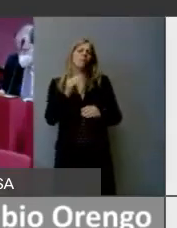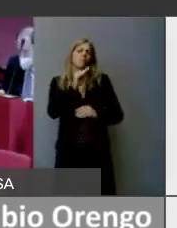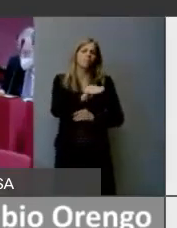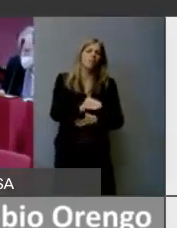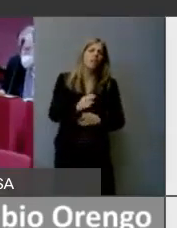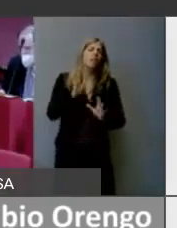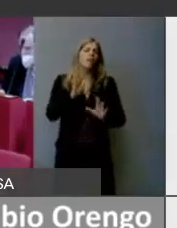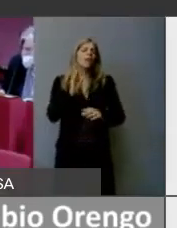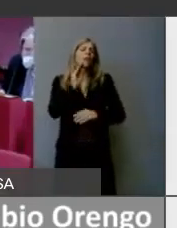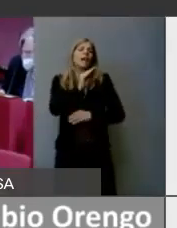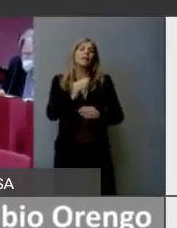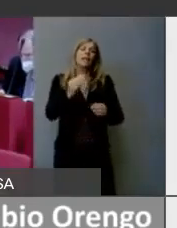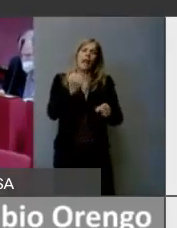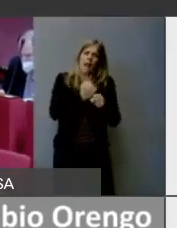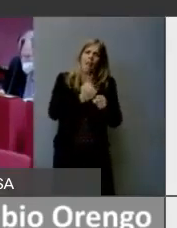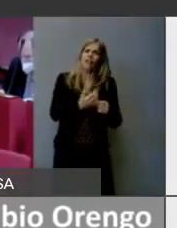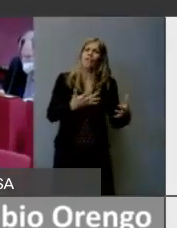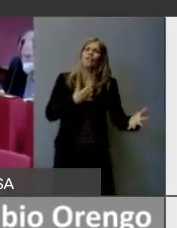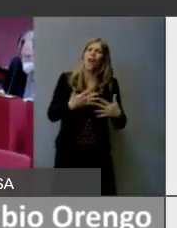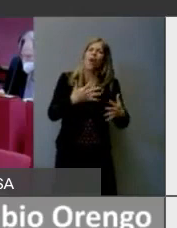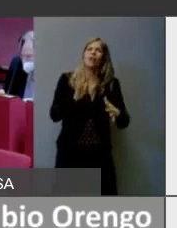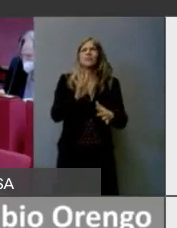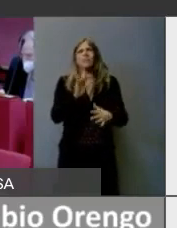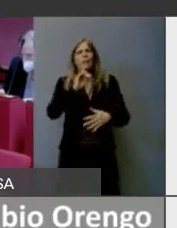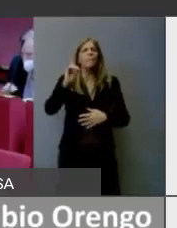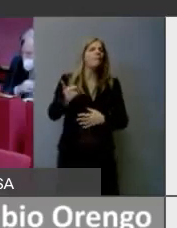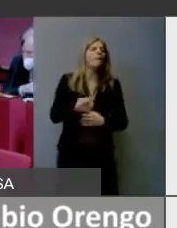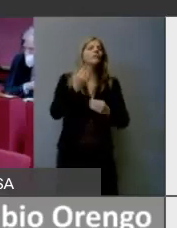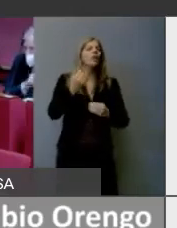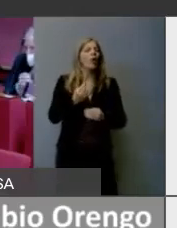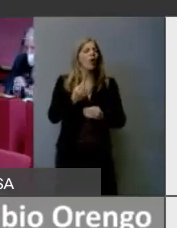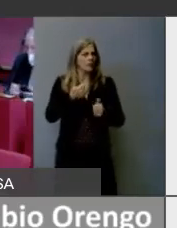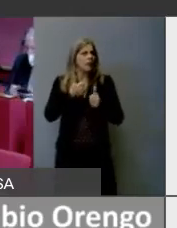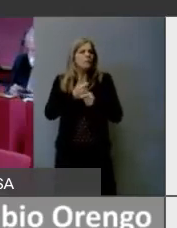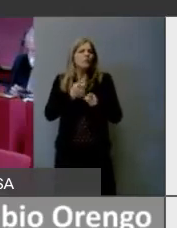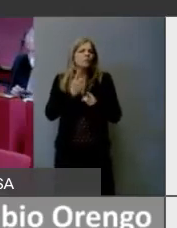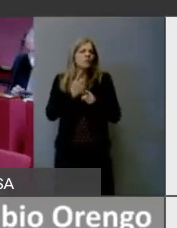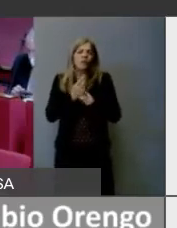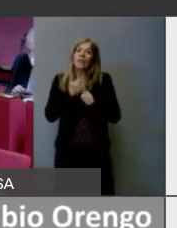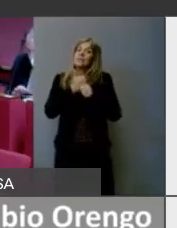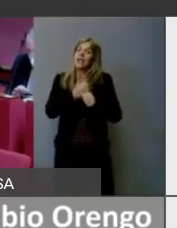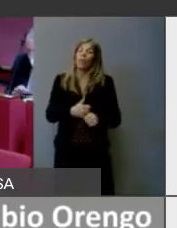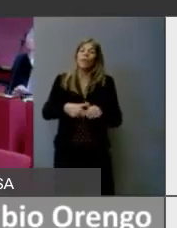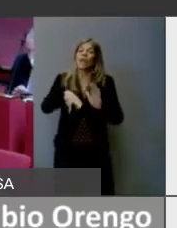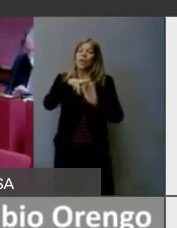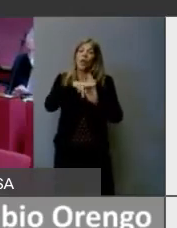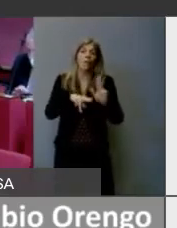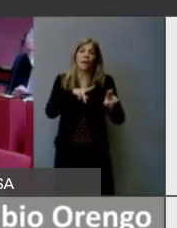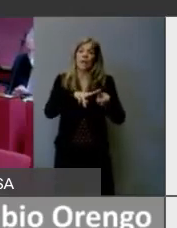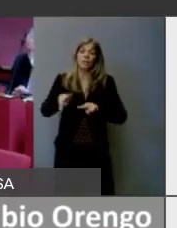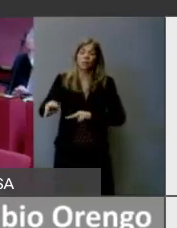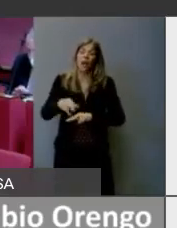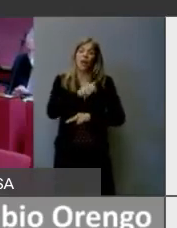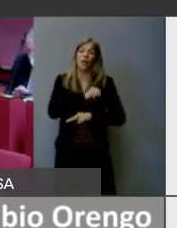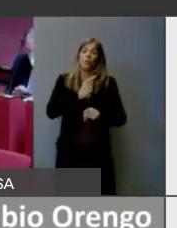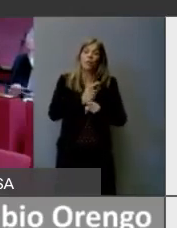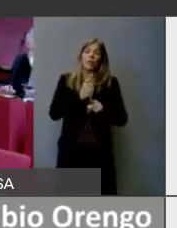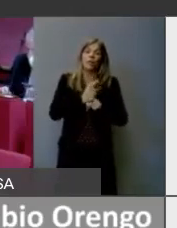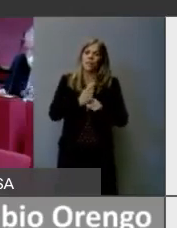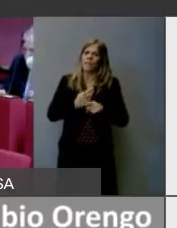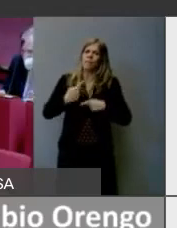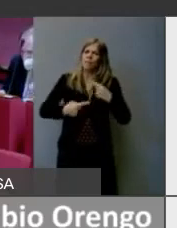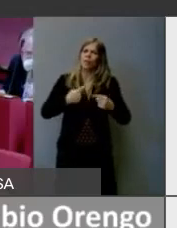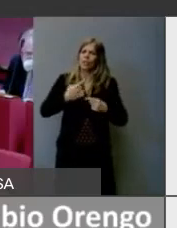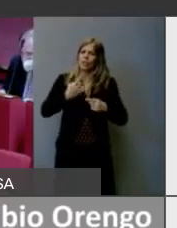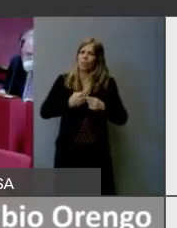i lavori, io credo che ai sensi della norma nazionale il Comune debba procedere in modo giudiziario rispetto ad Autostrade,